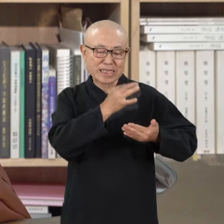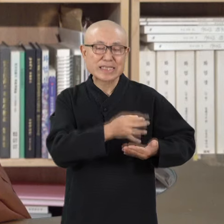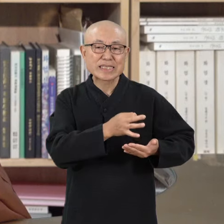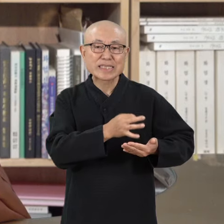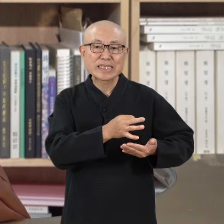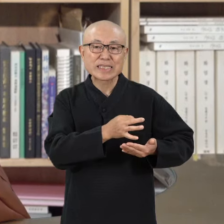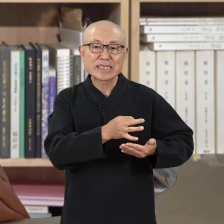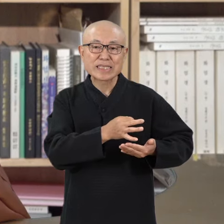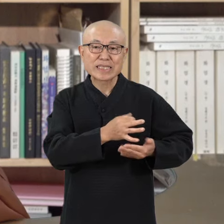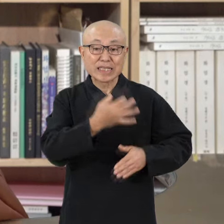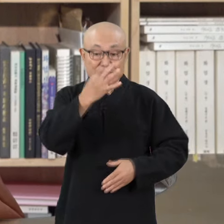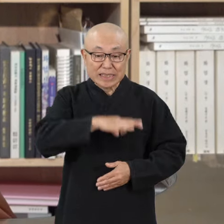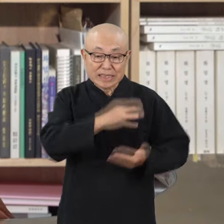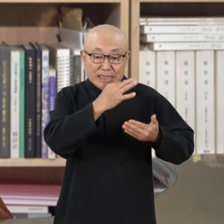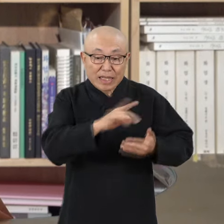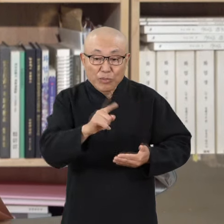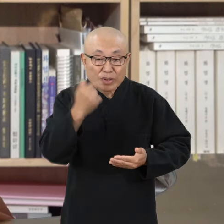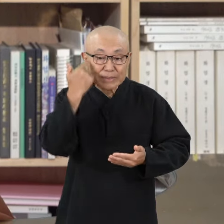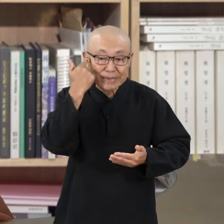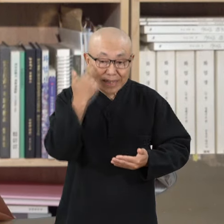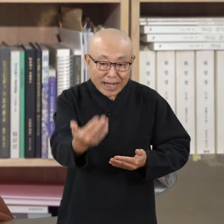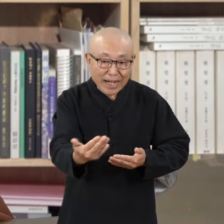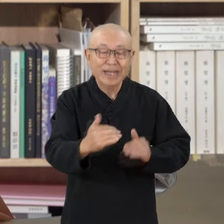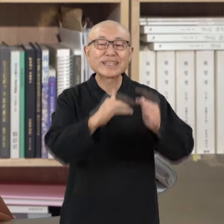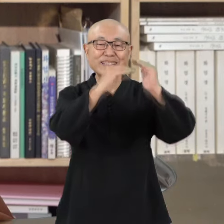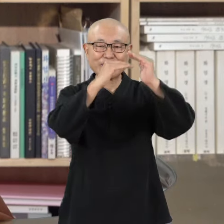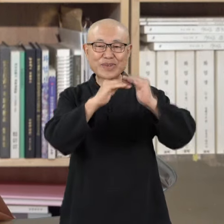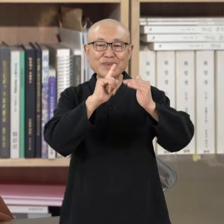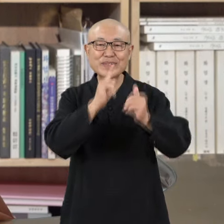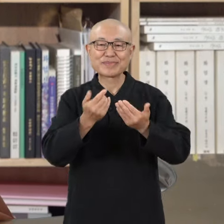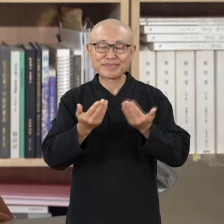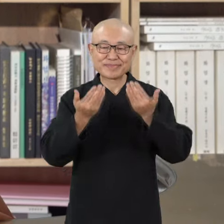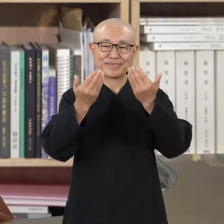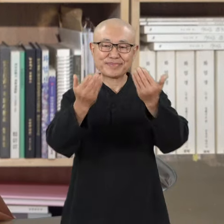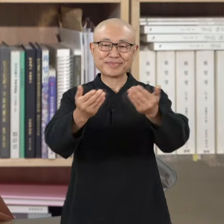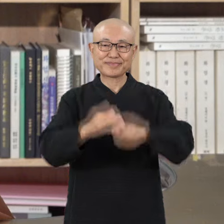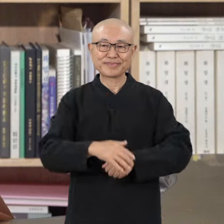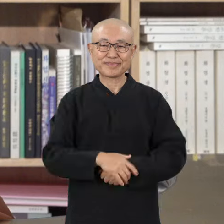무엇일까 이러한 주제로 말씀드리고자 합니다